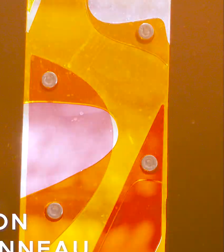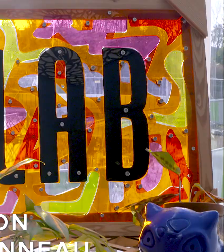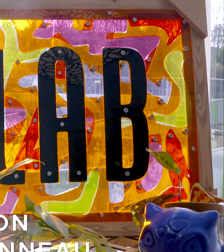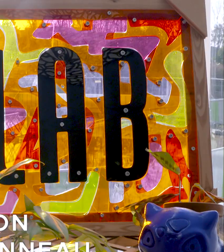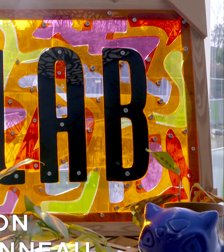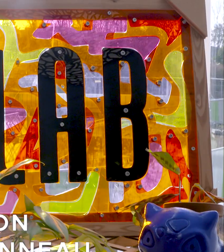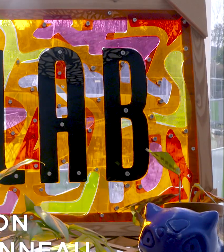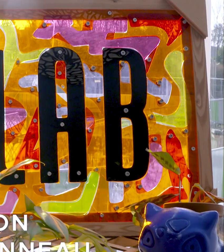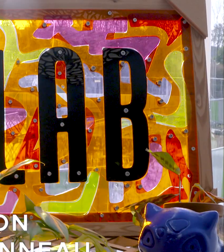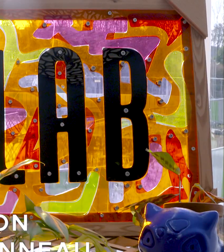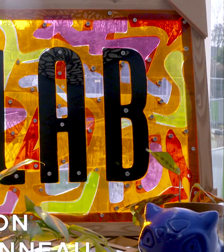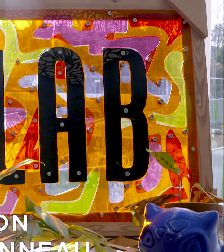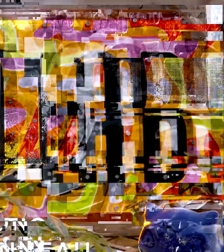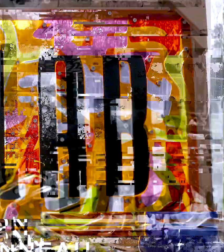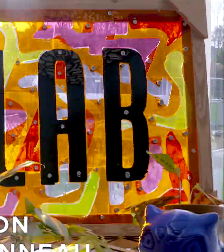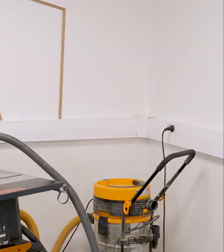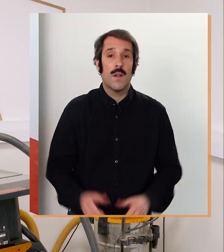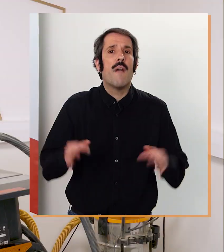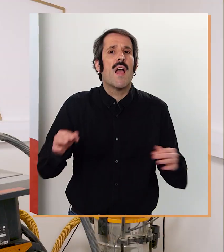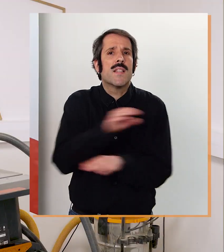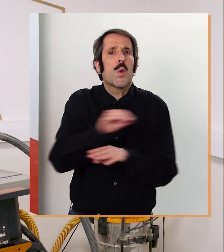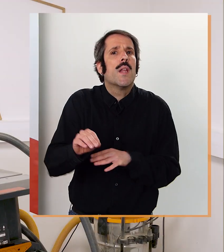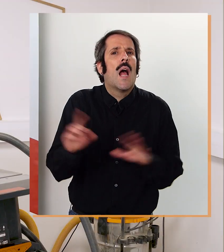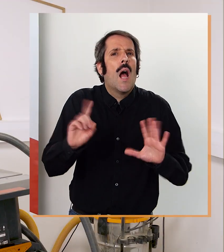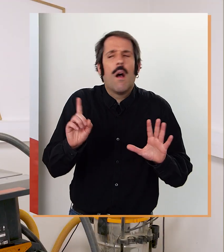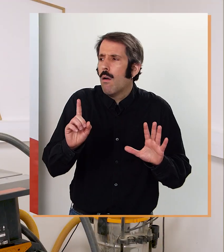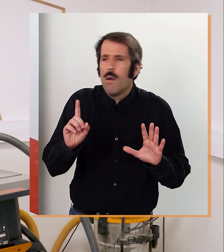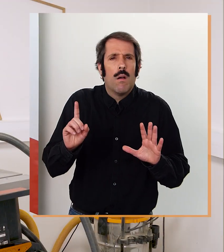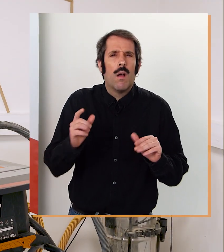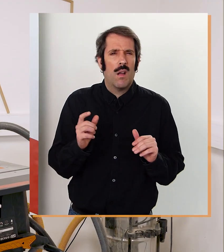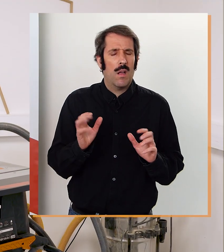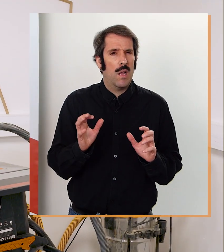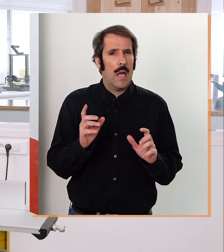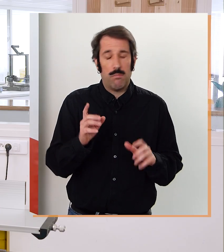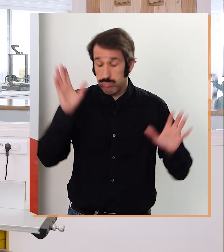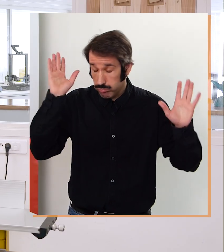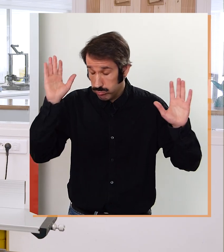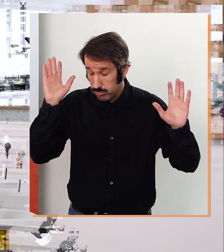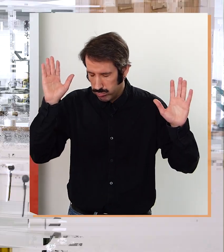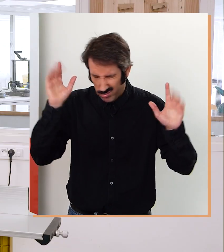Voilà pour l'onglet sécurité. Ah non, bah non, là,